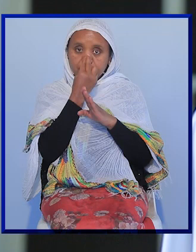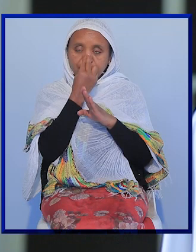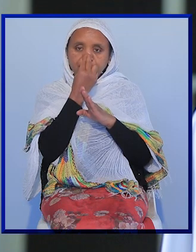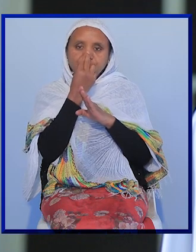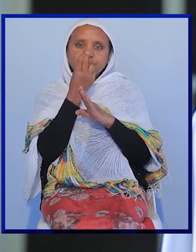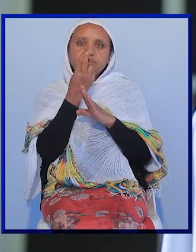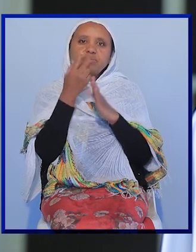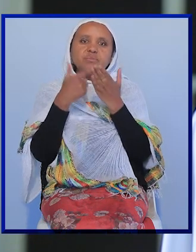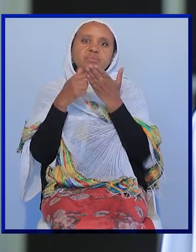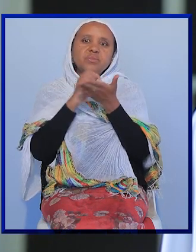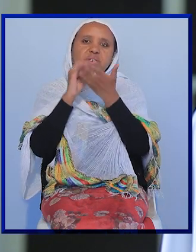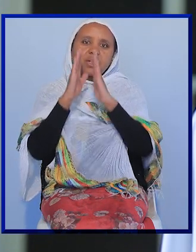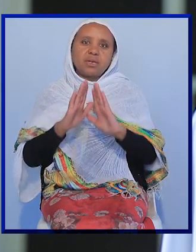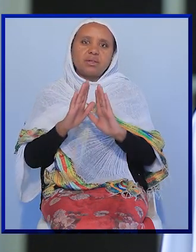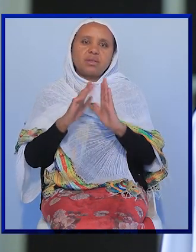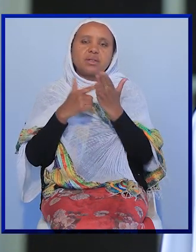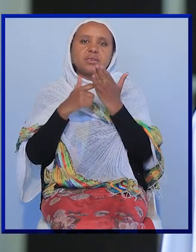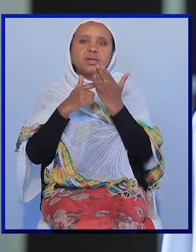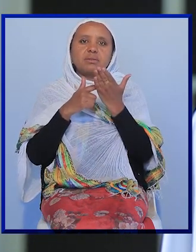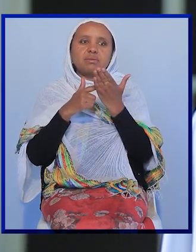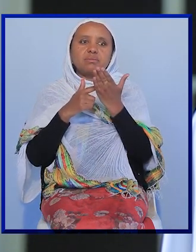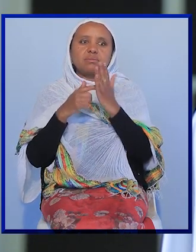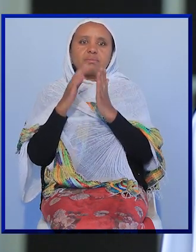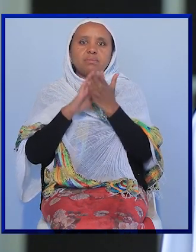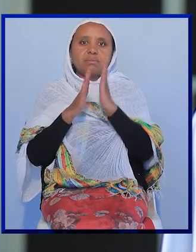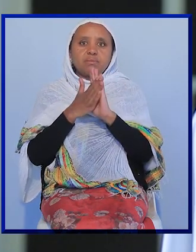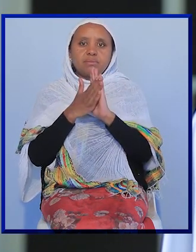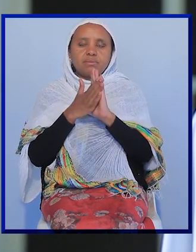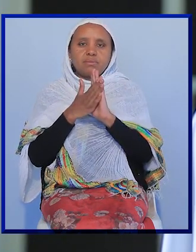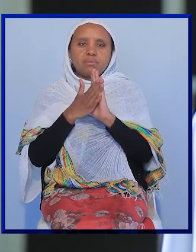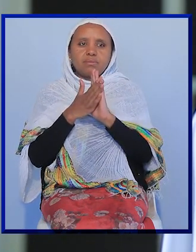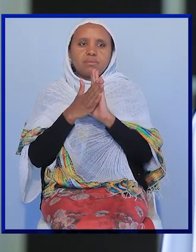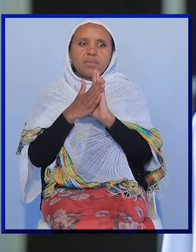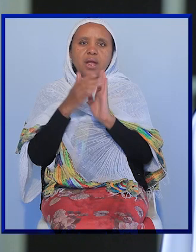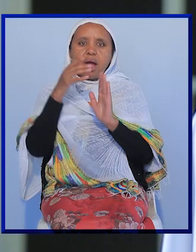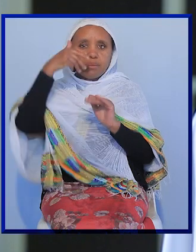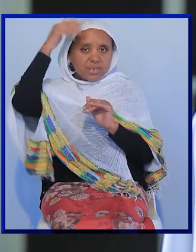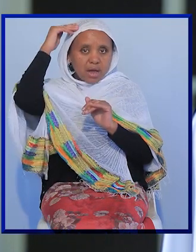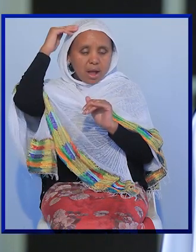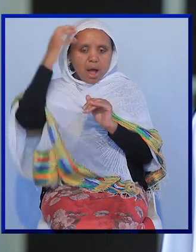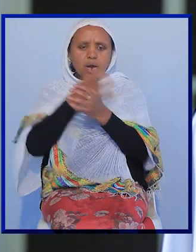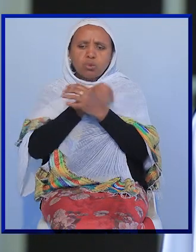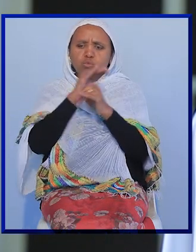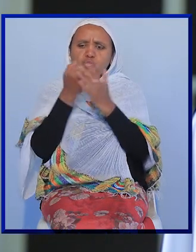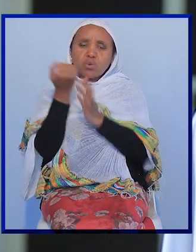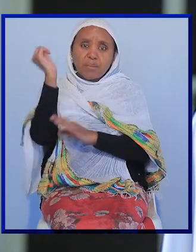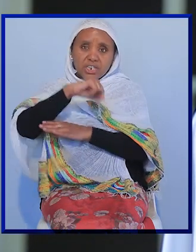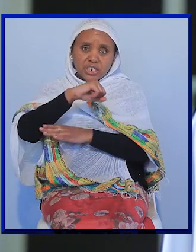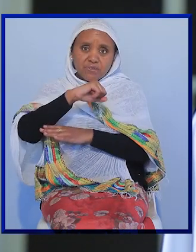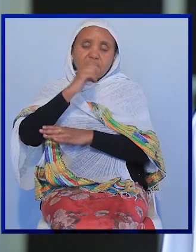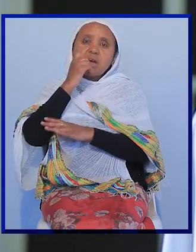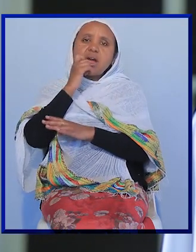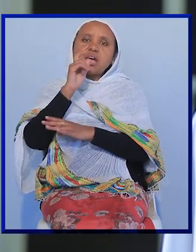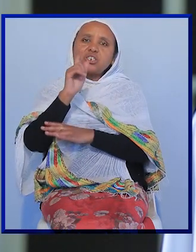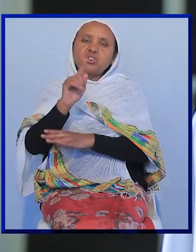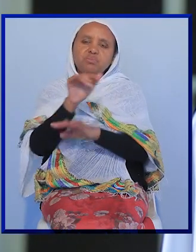ይማው ጽርቀ ዚያኪ ለዘዚያ አበሳ ከማራዊተ ይመጉ አንበሳ አንበሳ አራዊትን ሁሉ እንደሚያሸንፍ